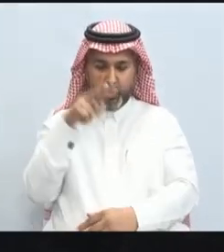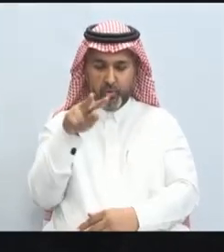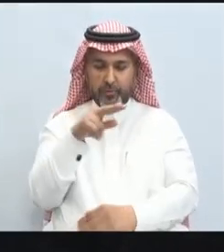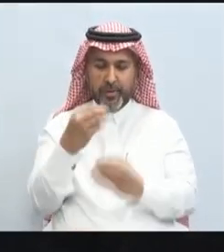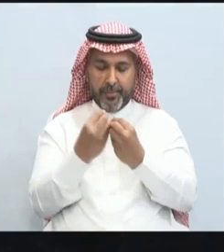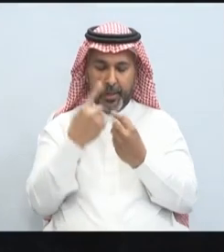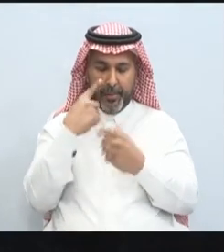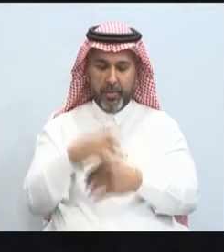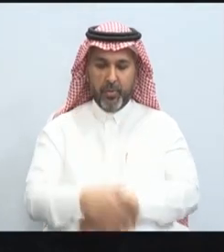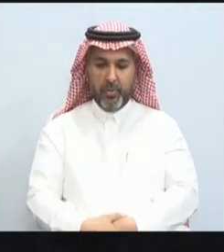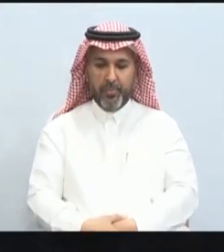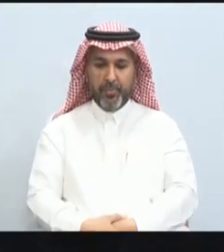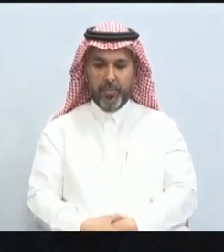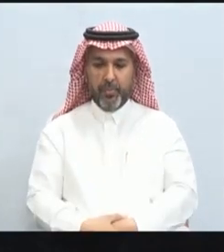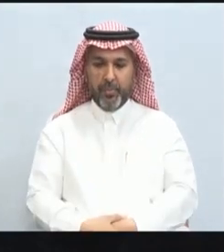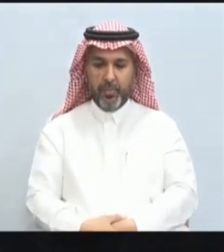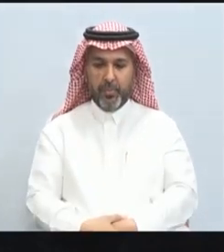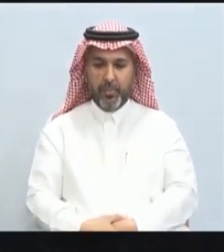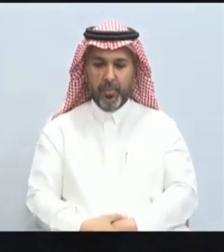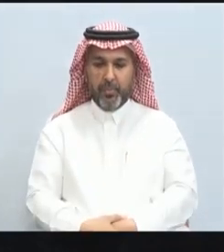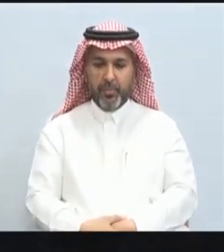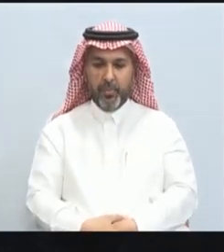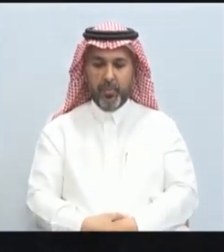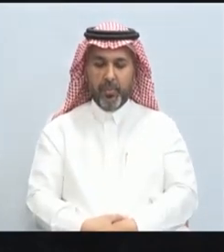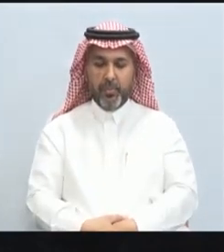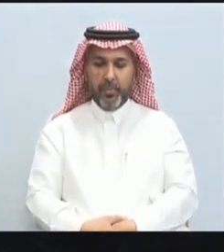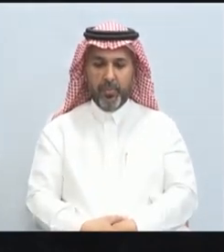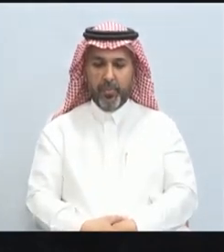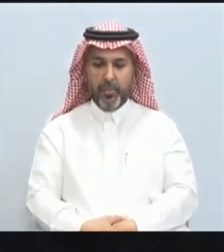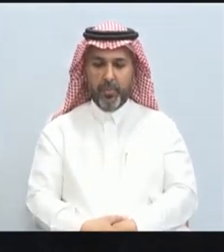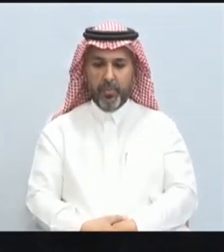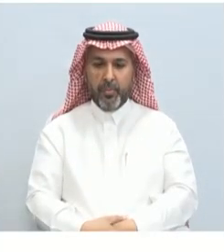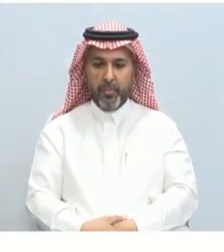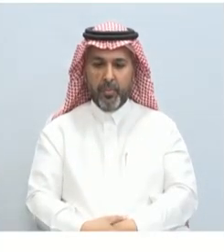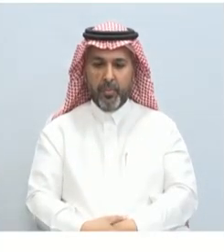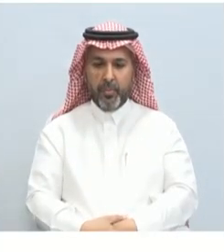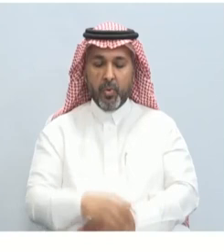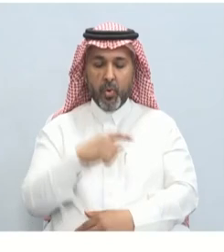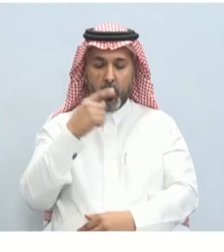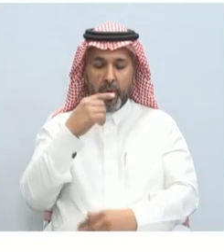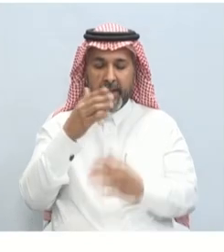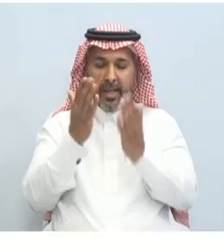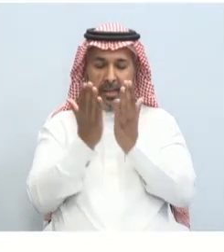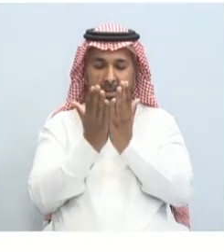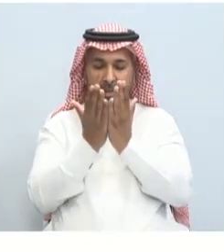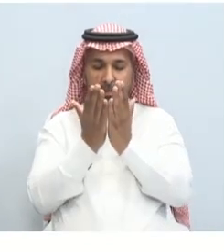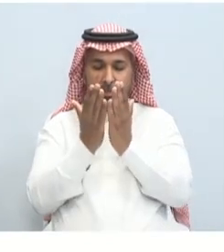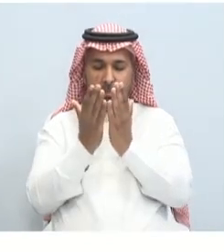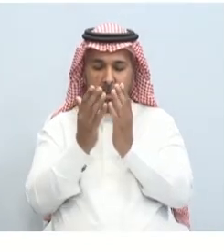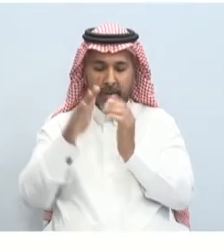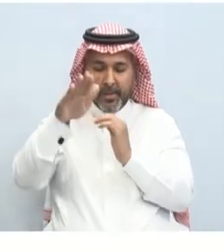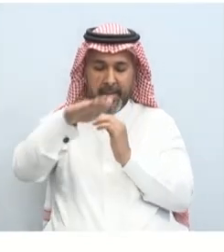ونشاهد حتى يكون الطالب مؤهلا لدخول كليه الطب في